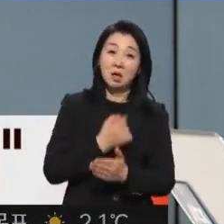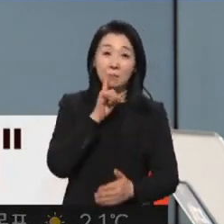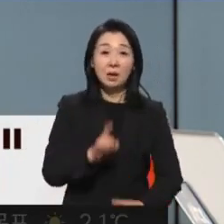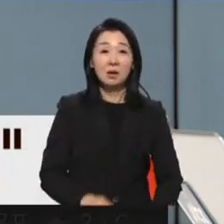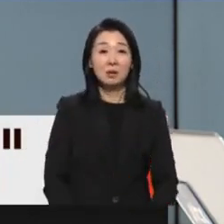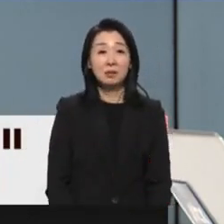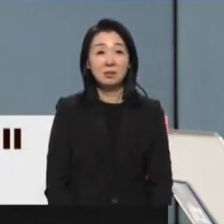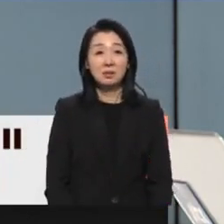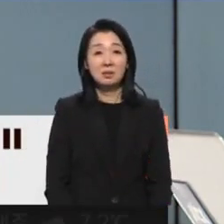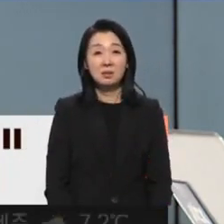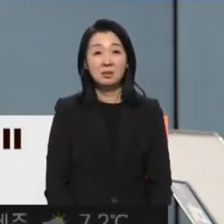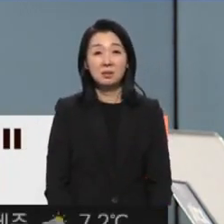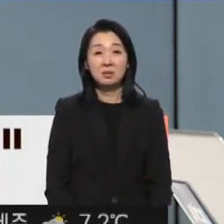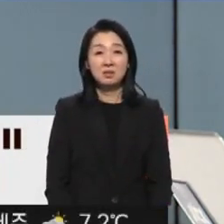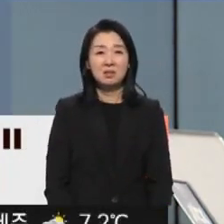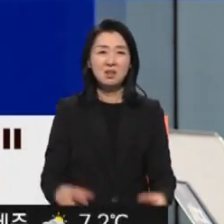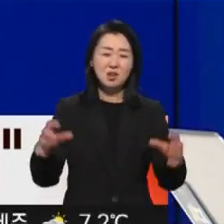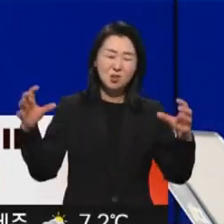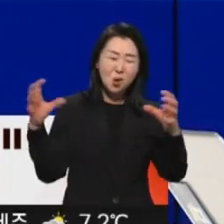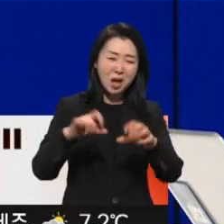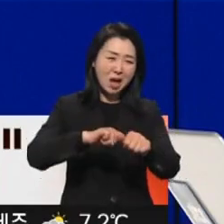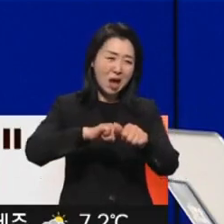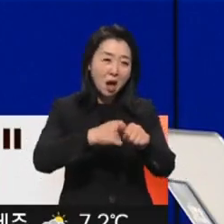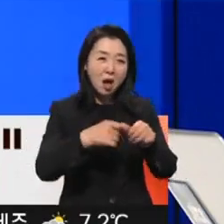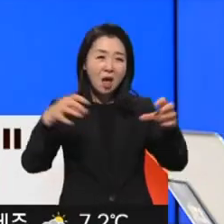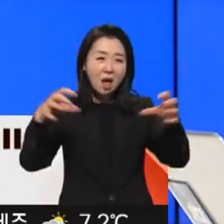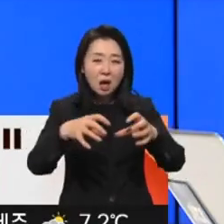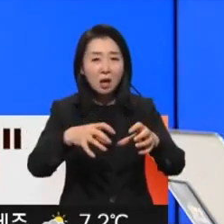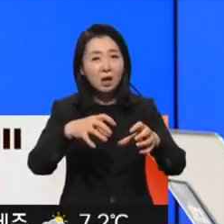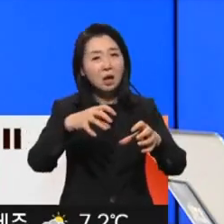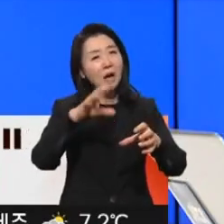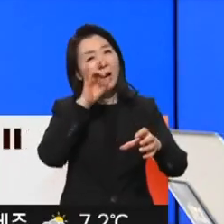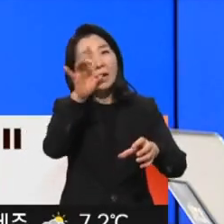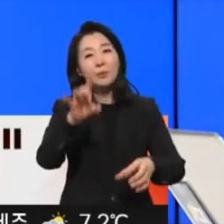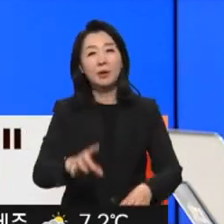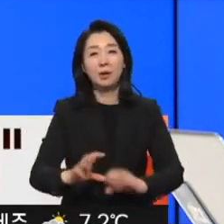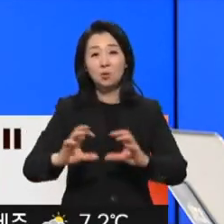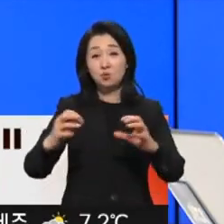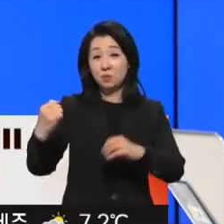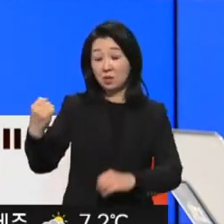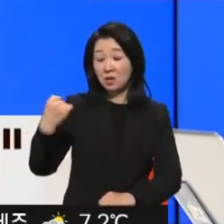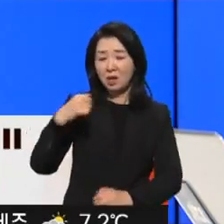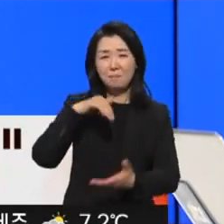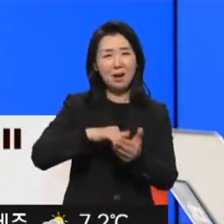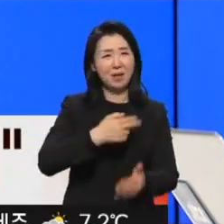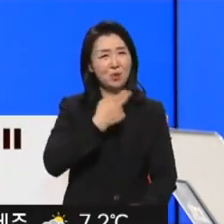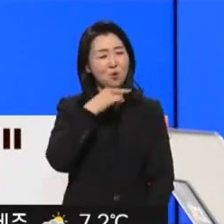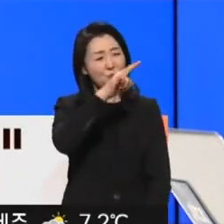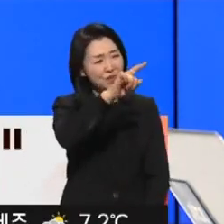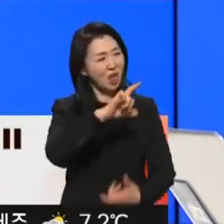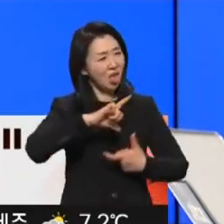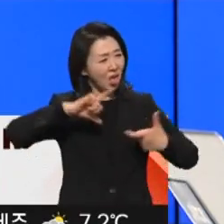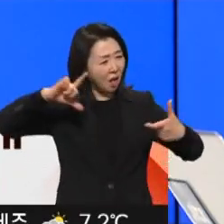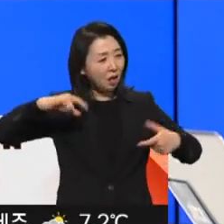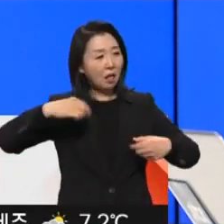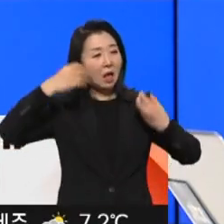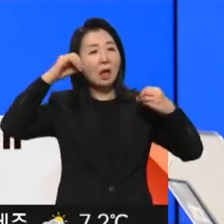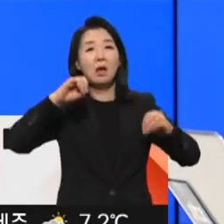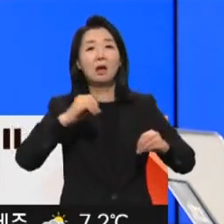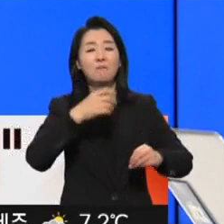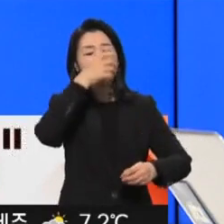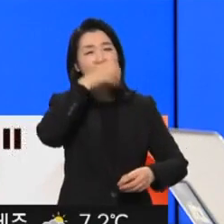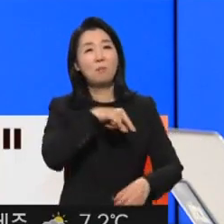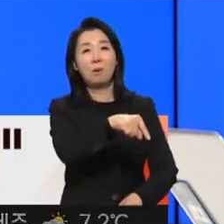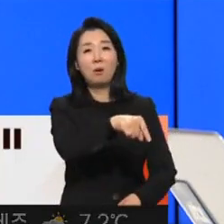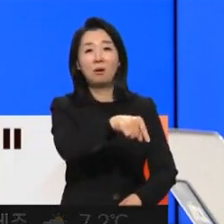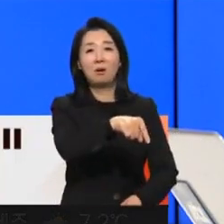표했는데요. 통합은 우격 따짐으로 이루어지지 않는다고 주장했습니다. 국민의힘은 반성 없이 영웅 행세를 한다며 뻔뻔하다고